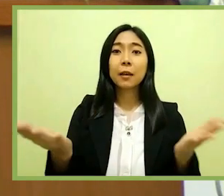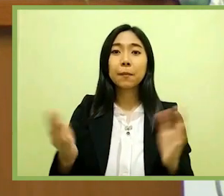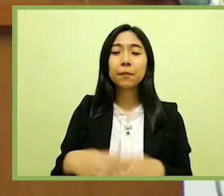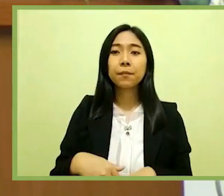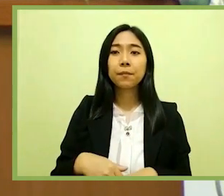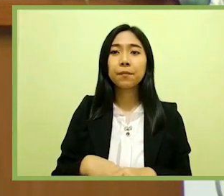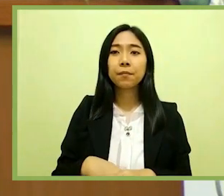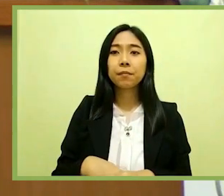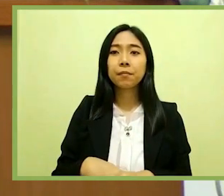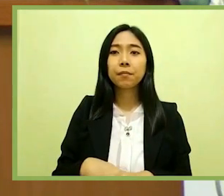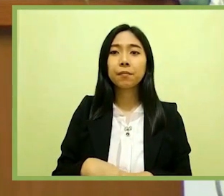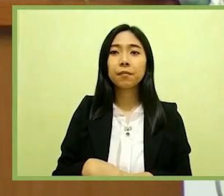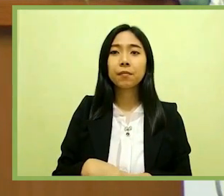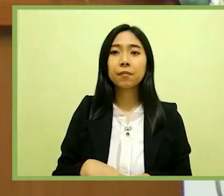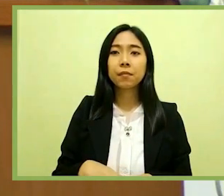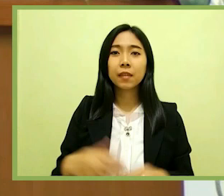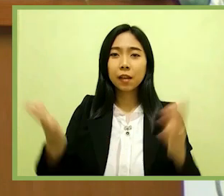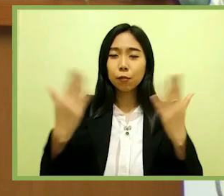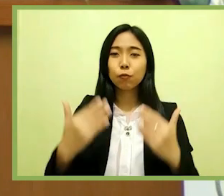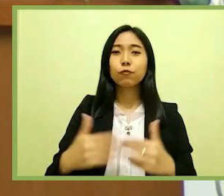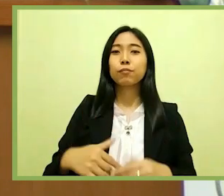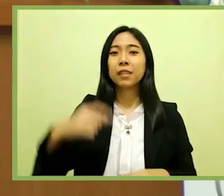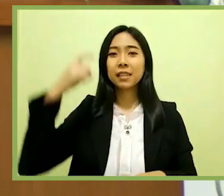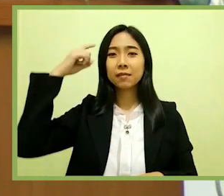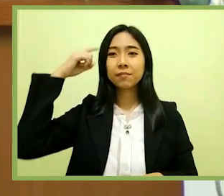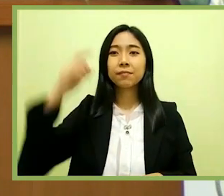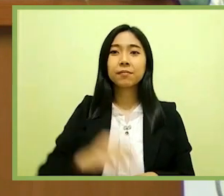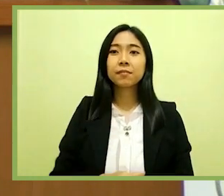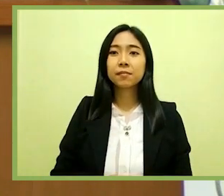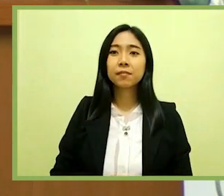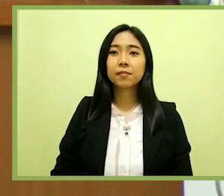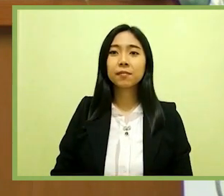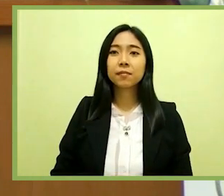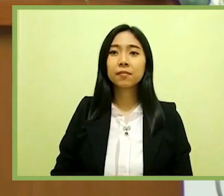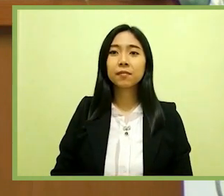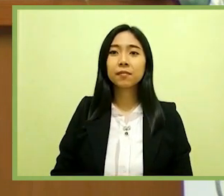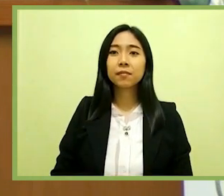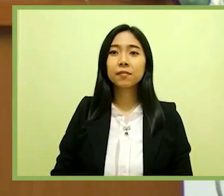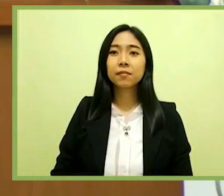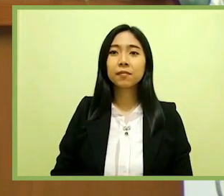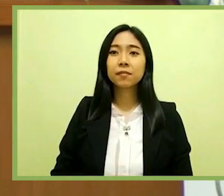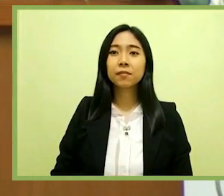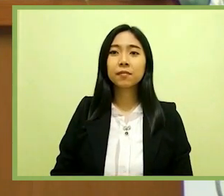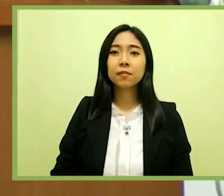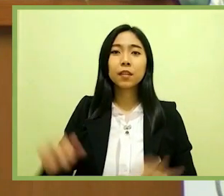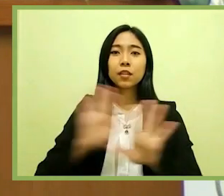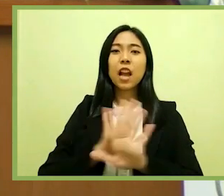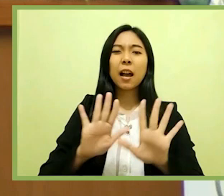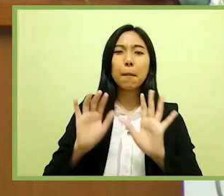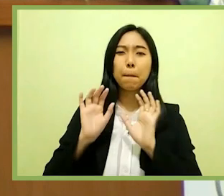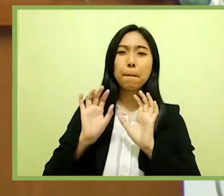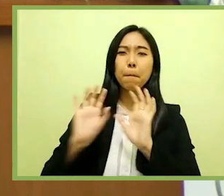Tapi mari kita rubah pola pikirnya, saudara. Ketimbang kita menyeret, gitu ya,